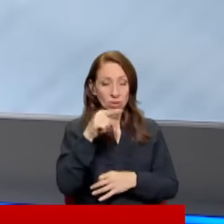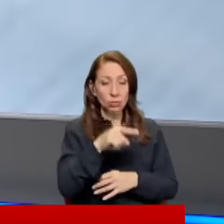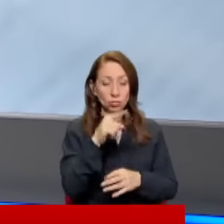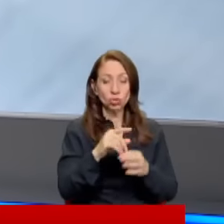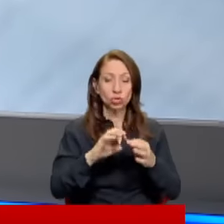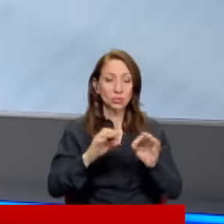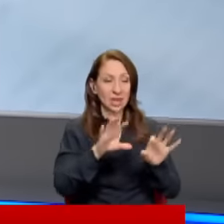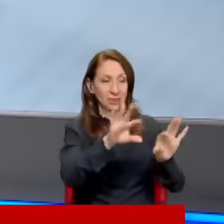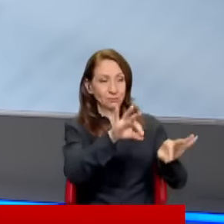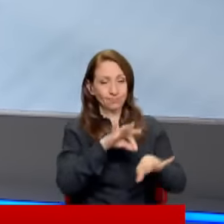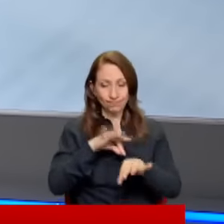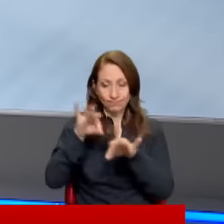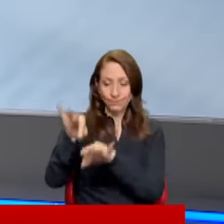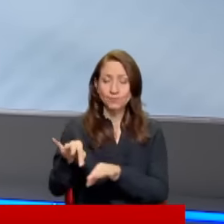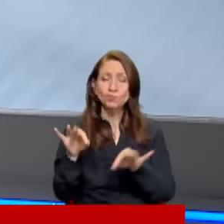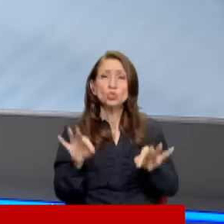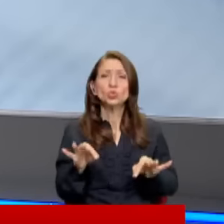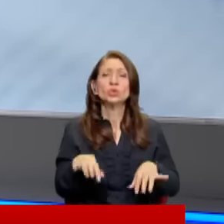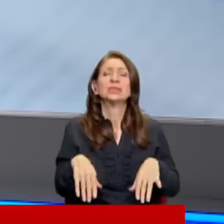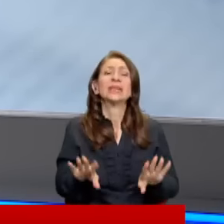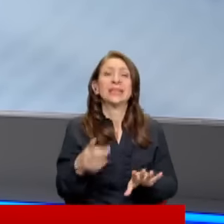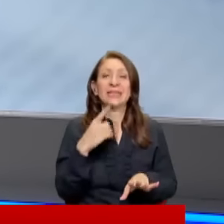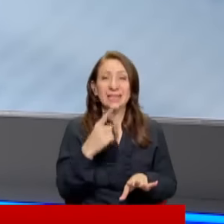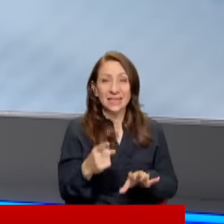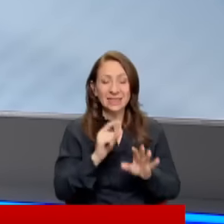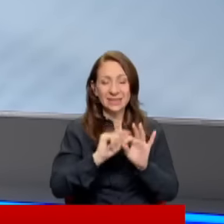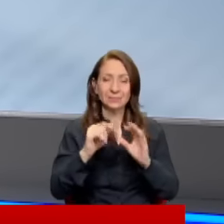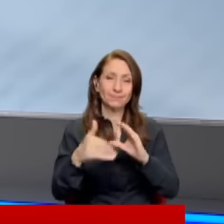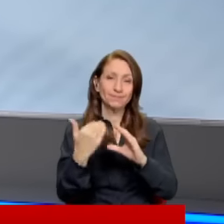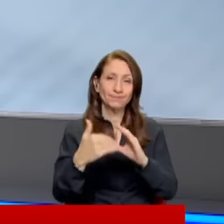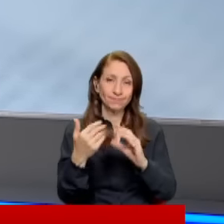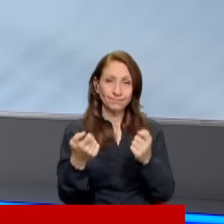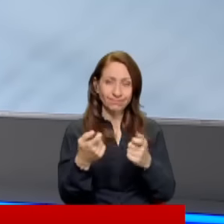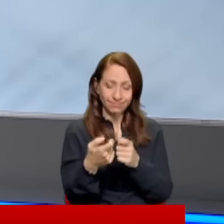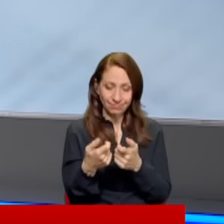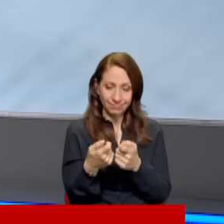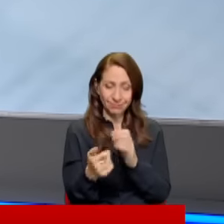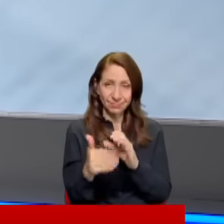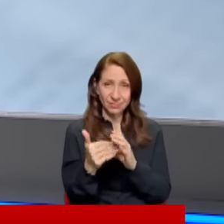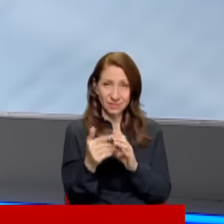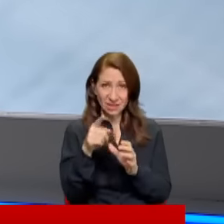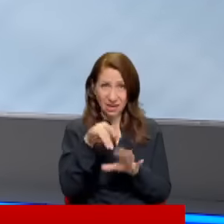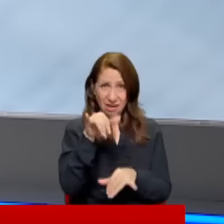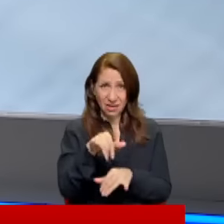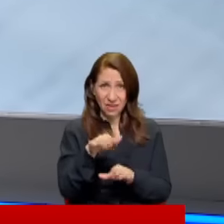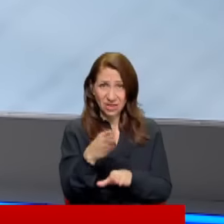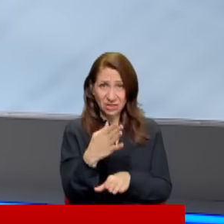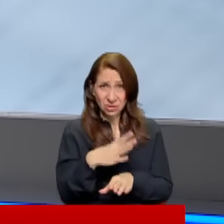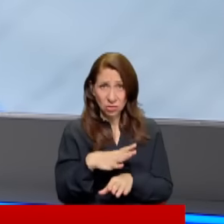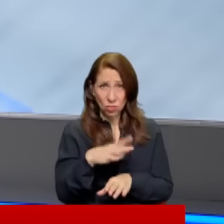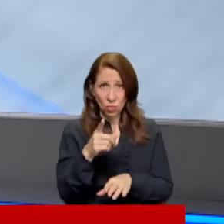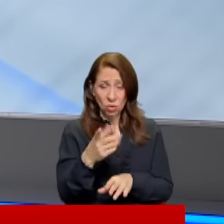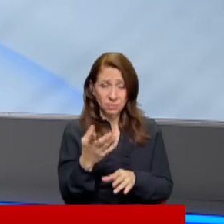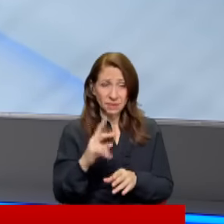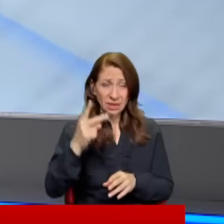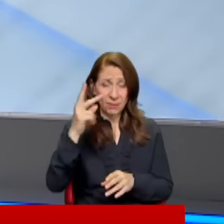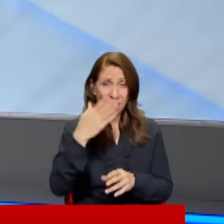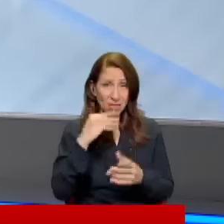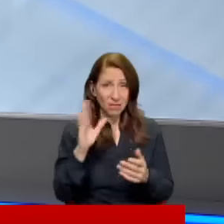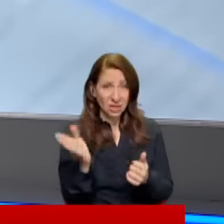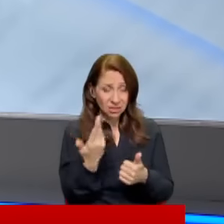bu cümlesinden çıktı mümkün değil dediklerinizi yazıp gönderir misiniz haklarınızdan vazgeçmeniz isteniyor işte kademeli